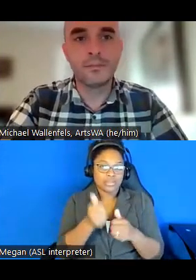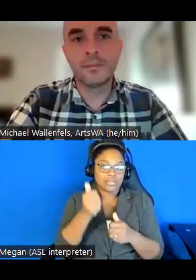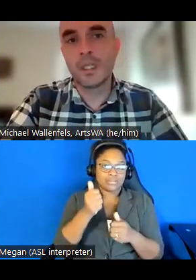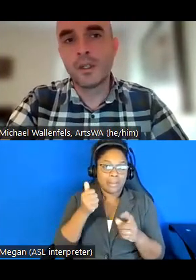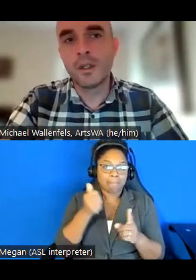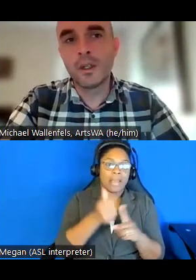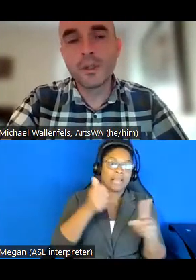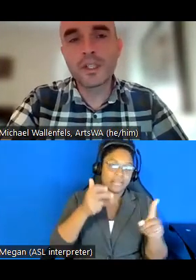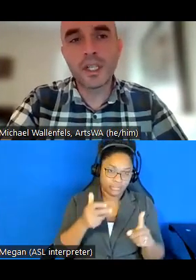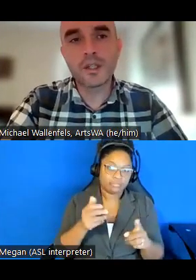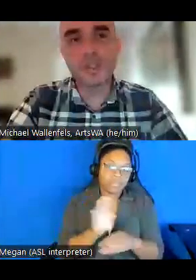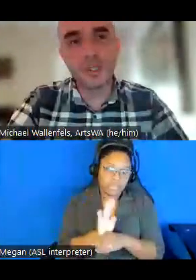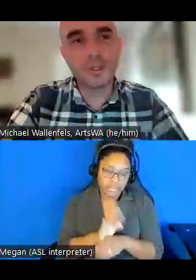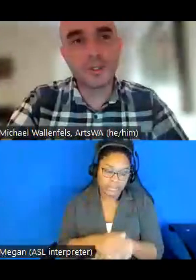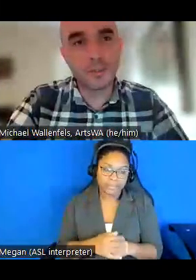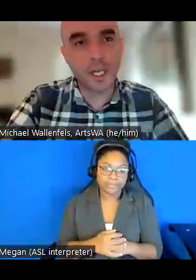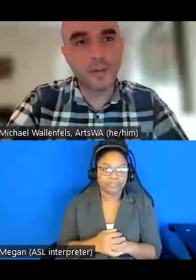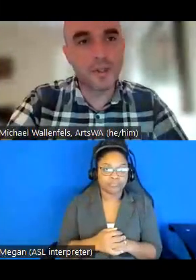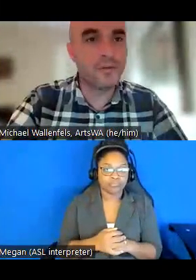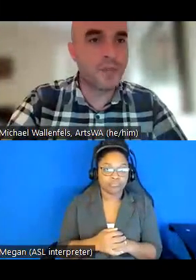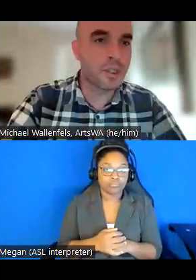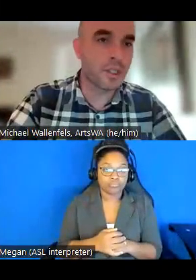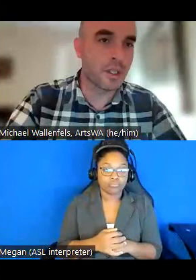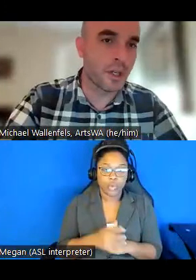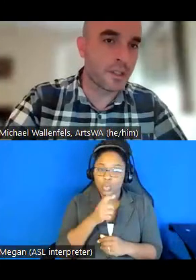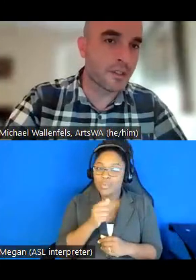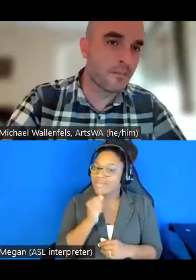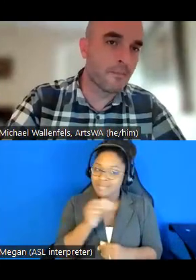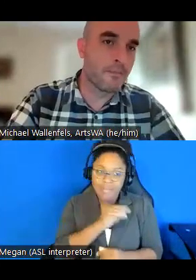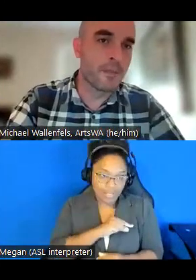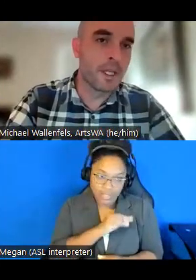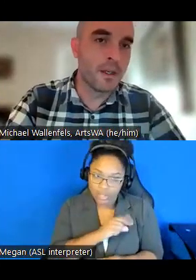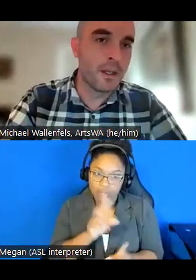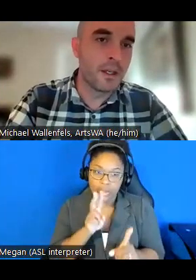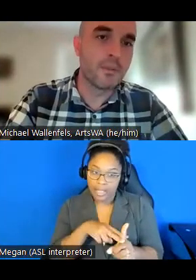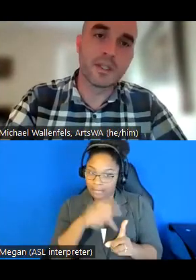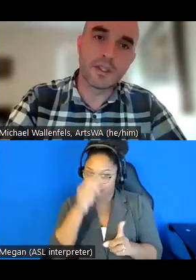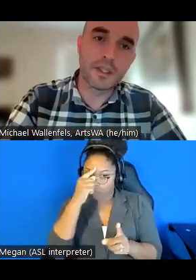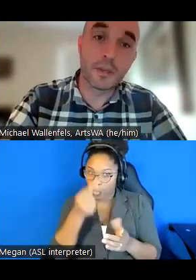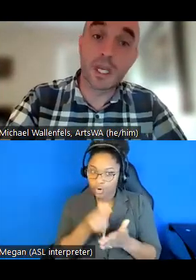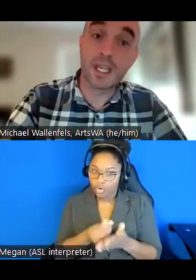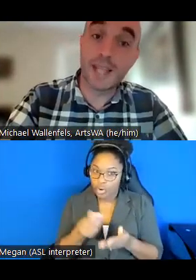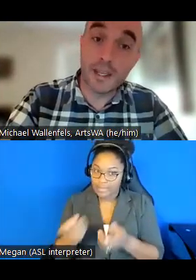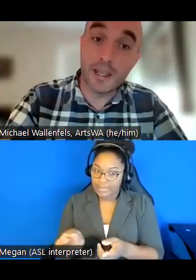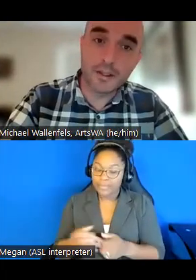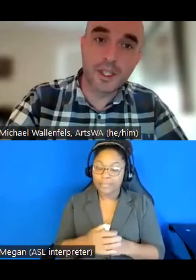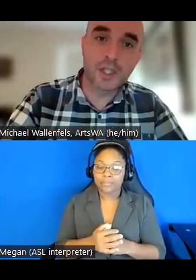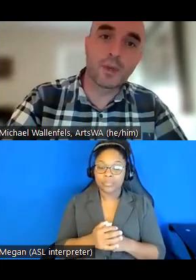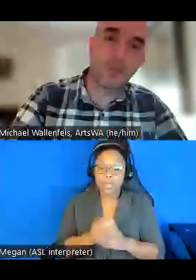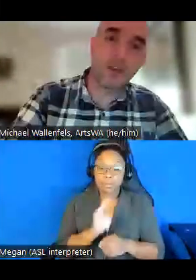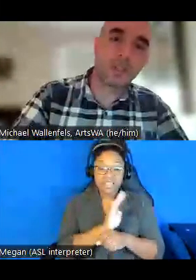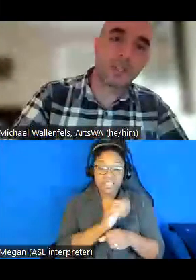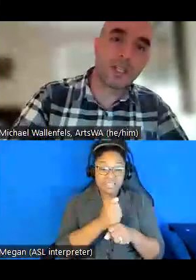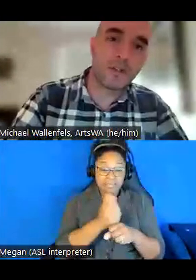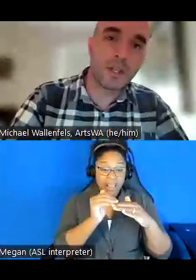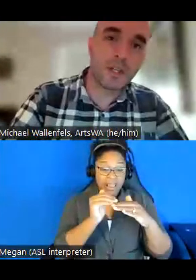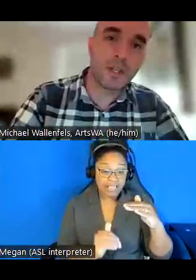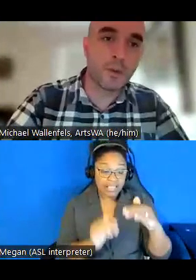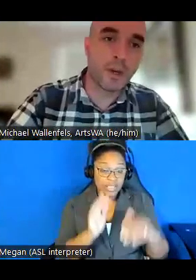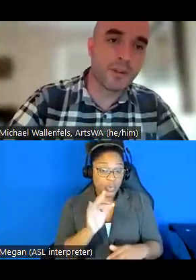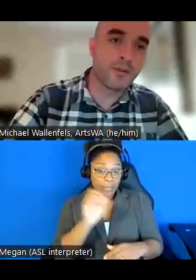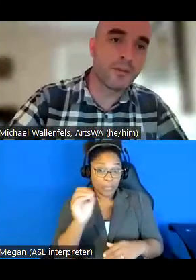크거나 가장 큰 영향을 받은 그 사업체를 상대로 대상으로 신청해야 합니다.